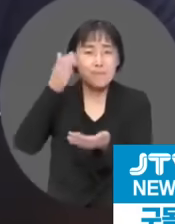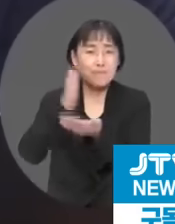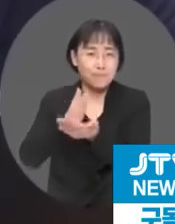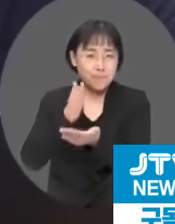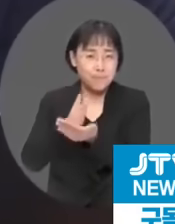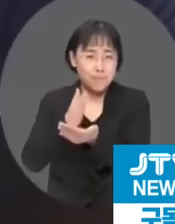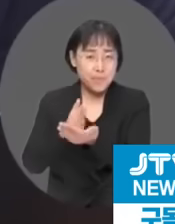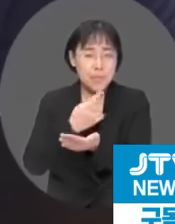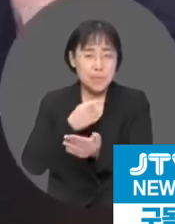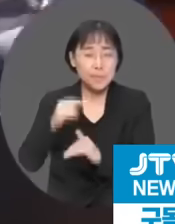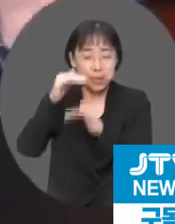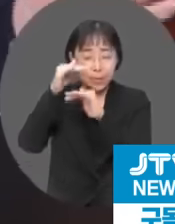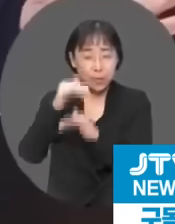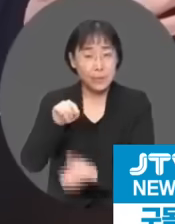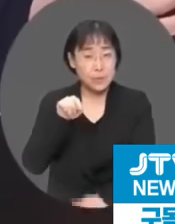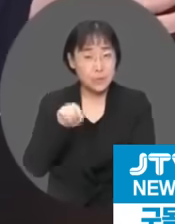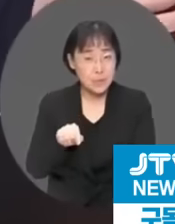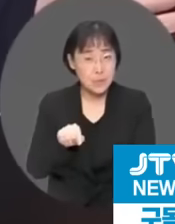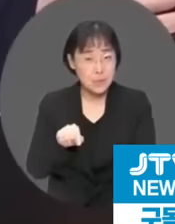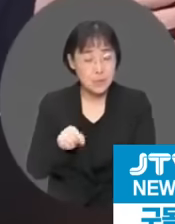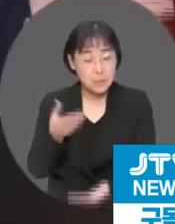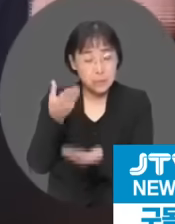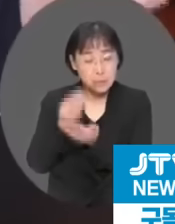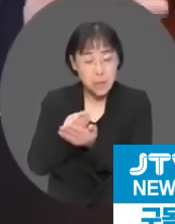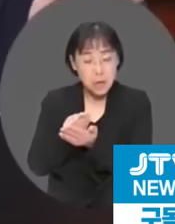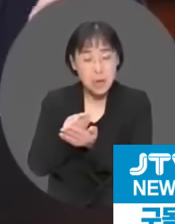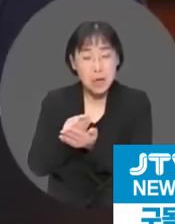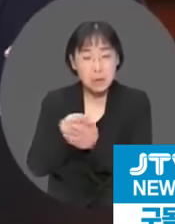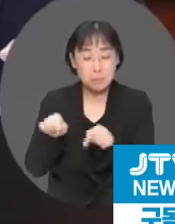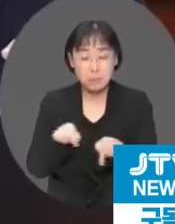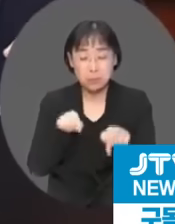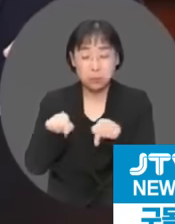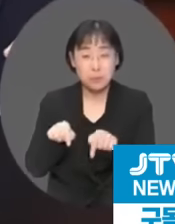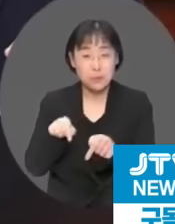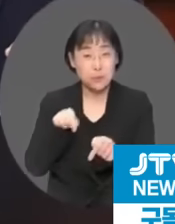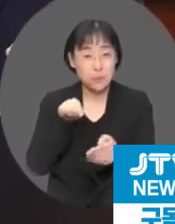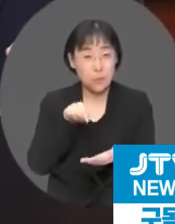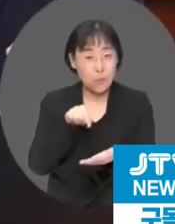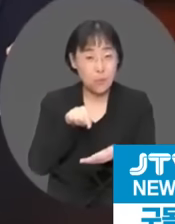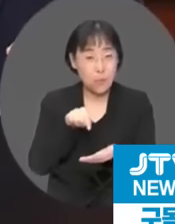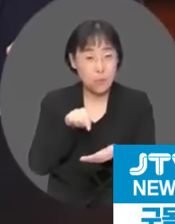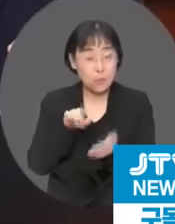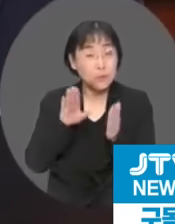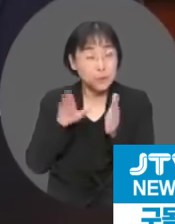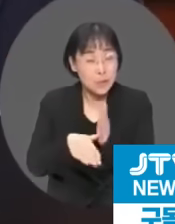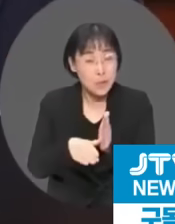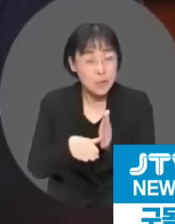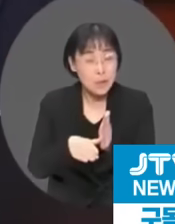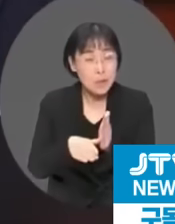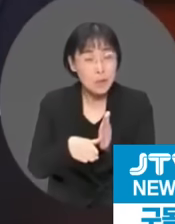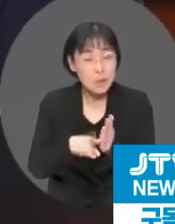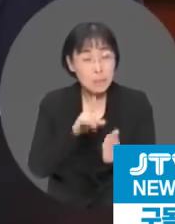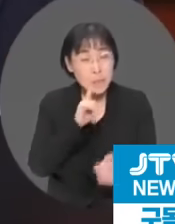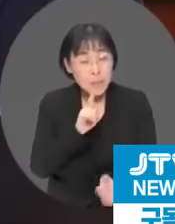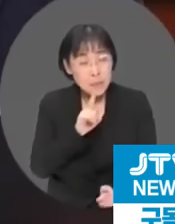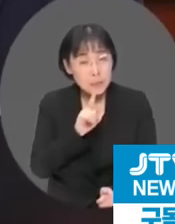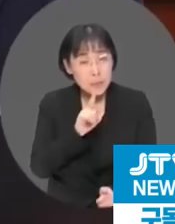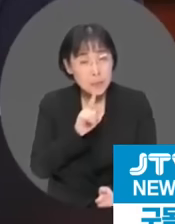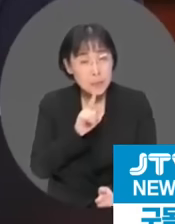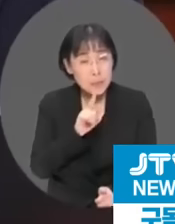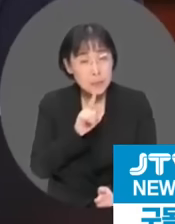지리에 드린 거에 얘기하셨는데 그 녹취에 그때 얘기하셨다 건가요 그 말씀 언제 하셨던 건가요